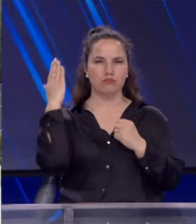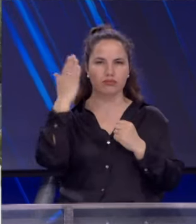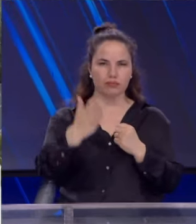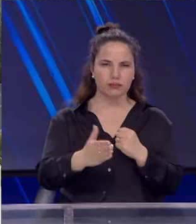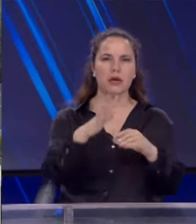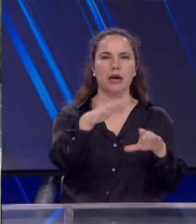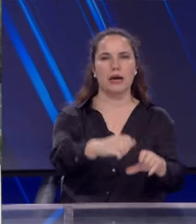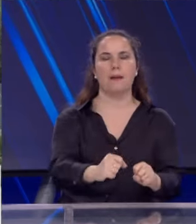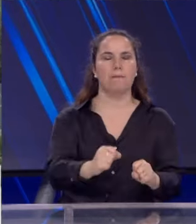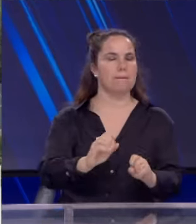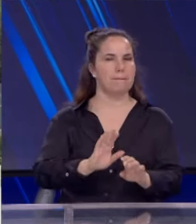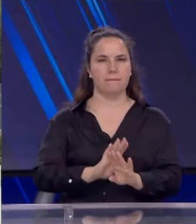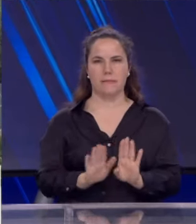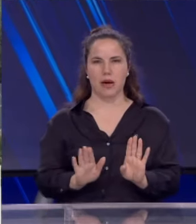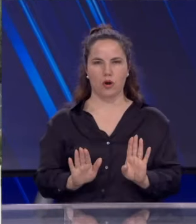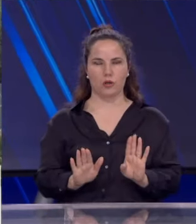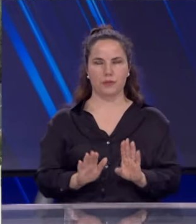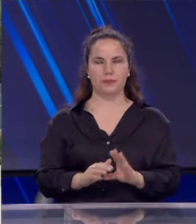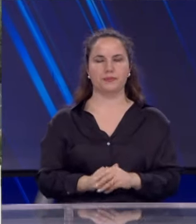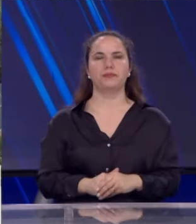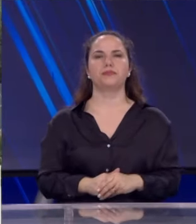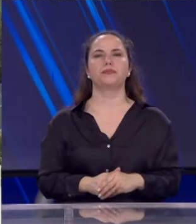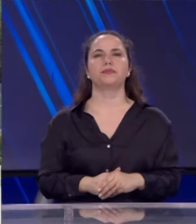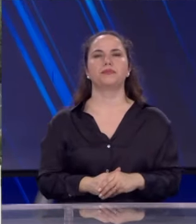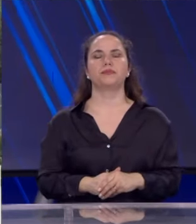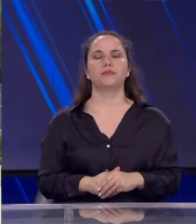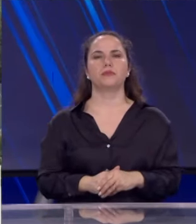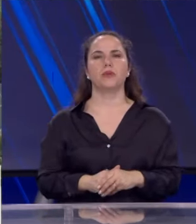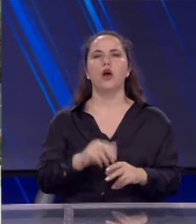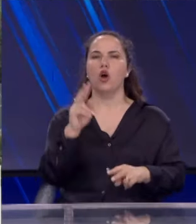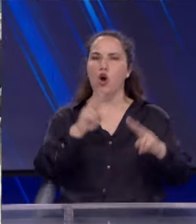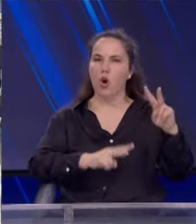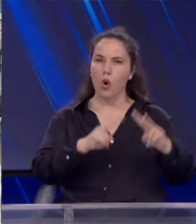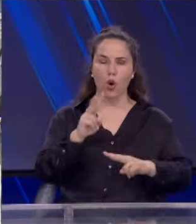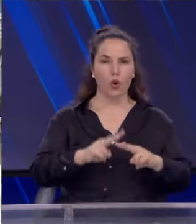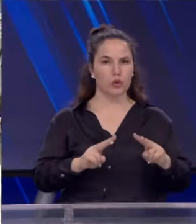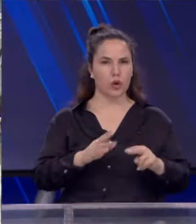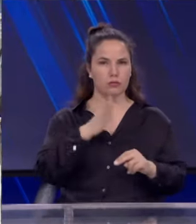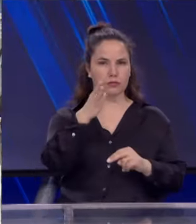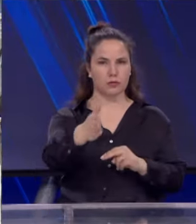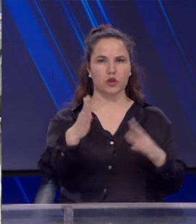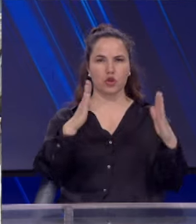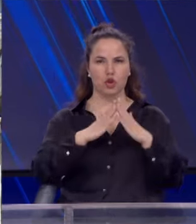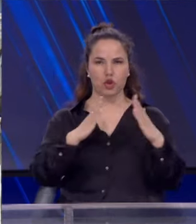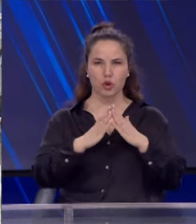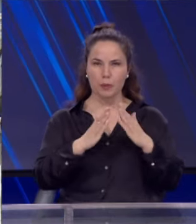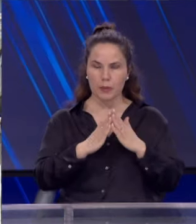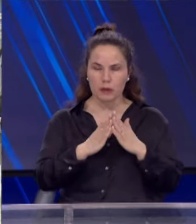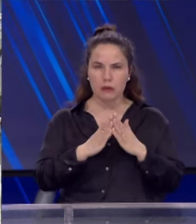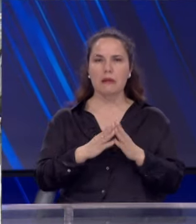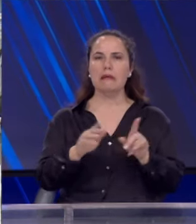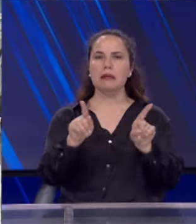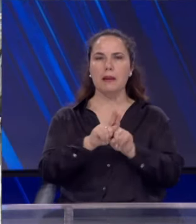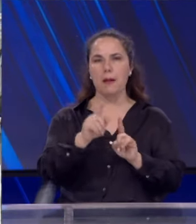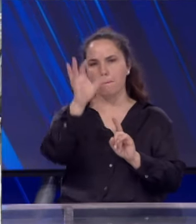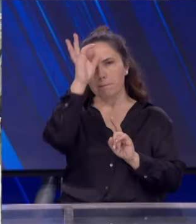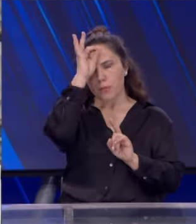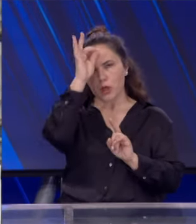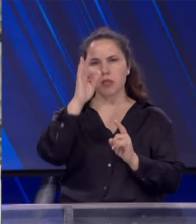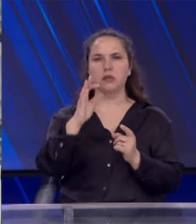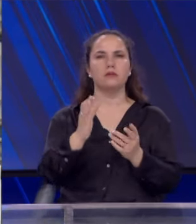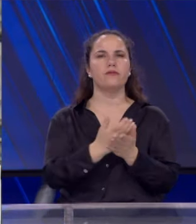dhe më pas ta arrestonin në flagrancë. Pas kontrollit në banesën e tij, policia gjeti gjithashtu edhe